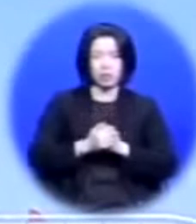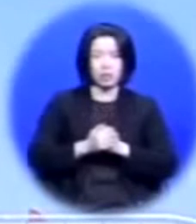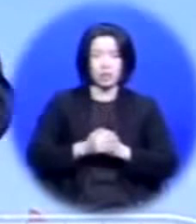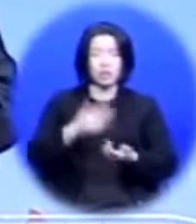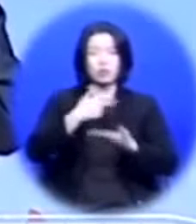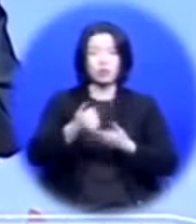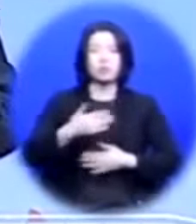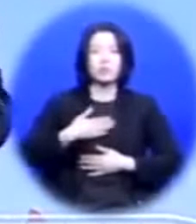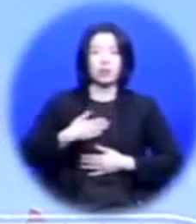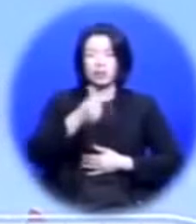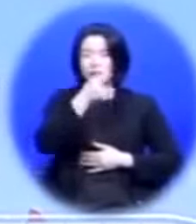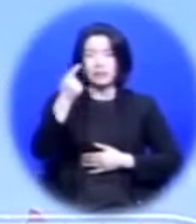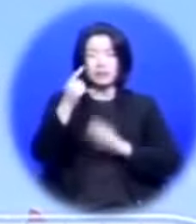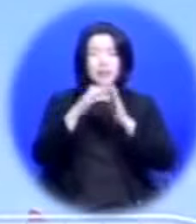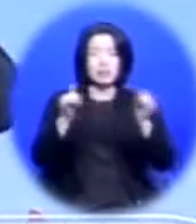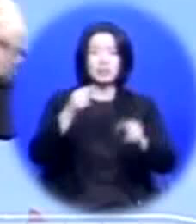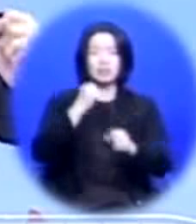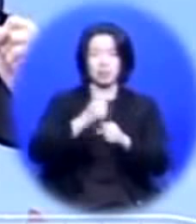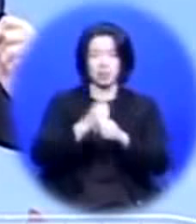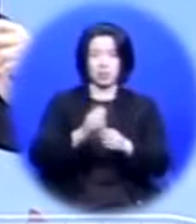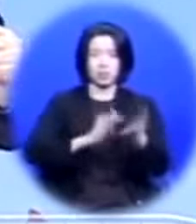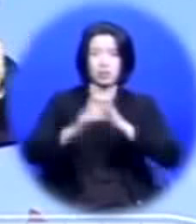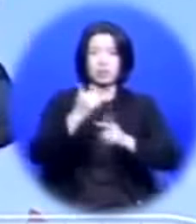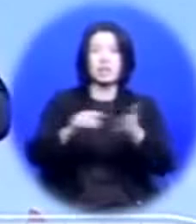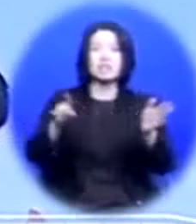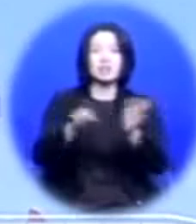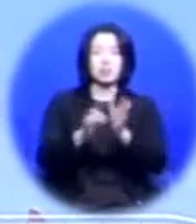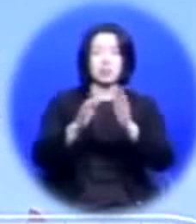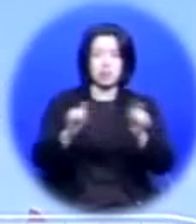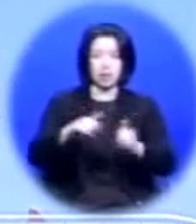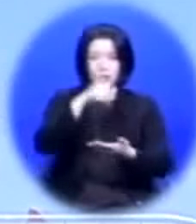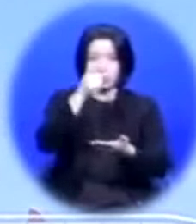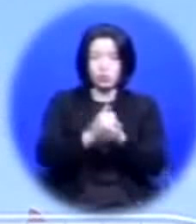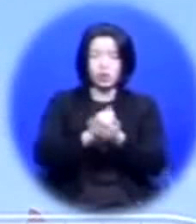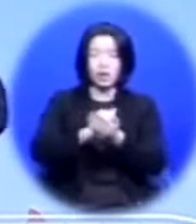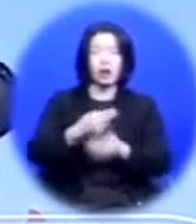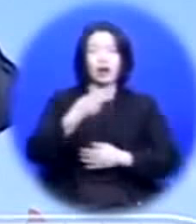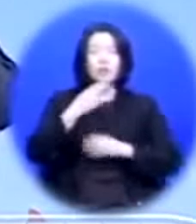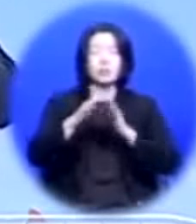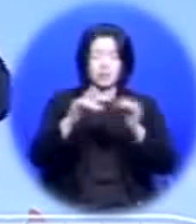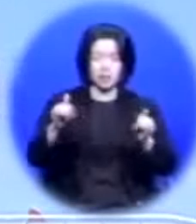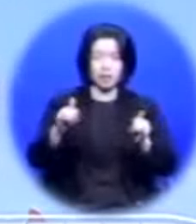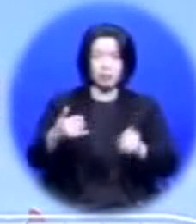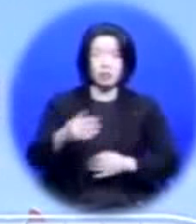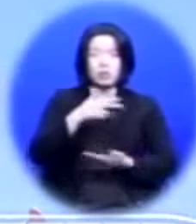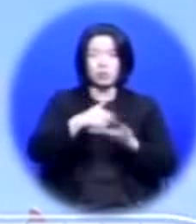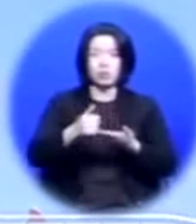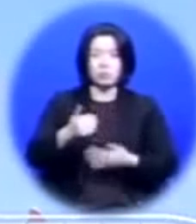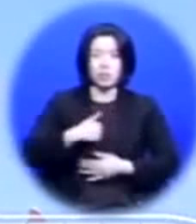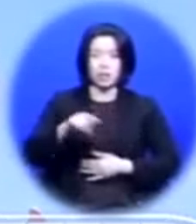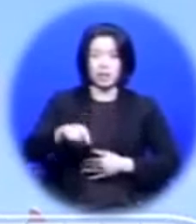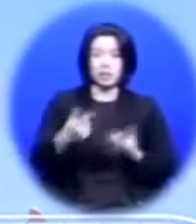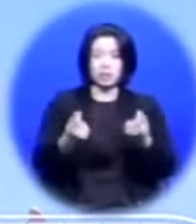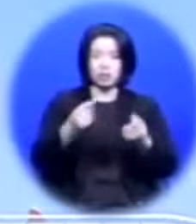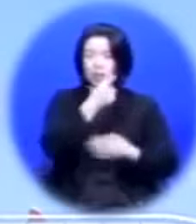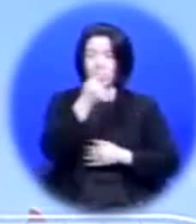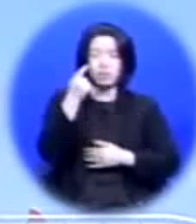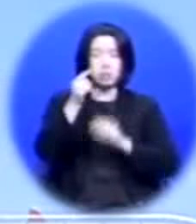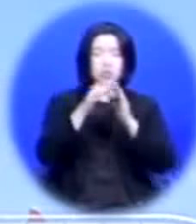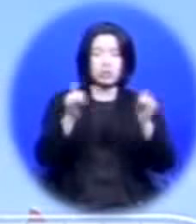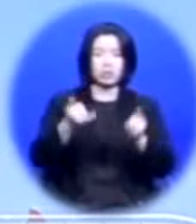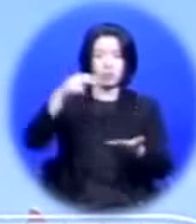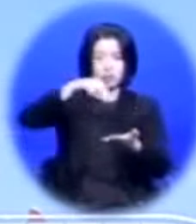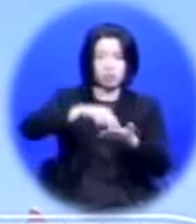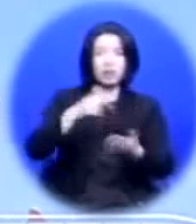있를 삼아서 예수 믿는 사람 죄 안 짓는 사람 주님 제가 그렇게 증인으로 서기